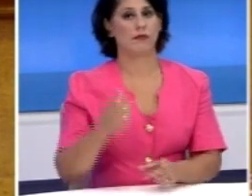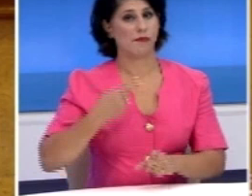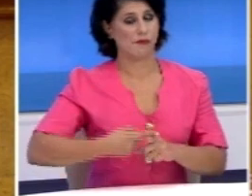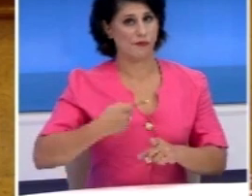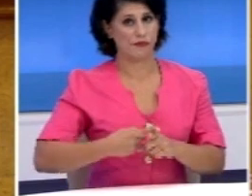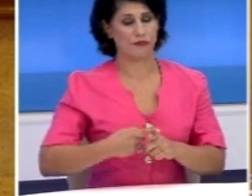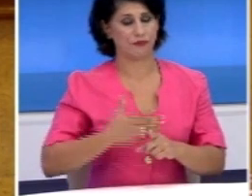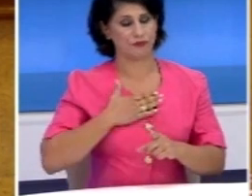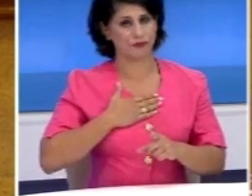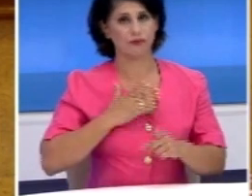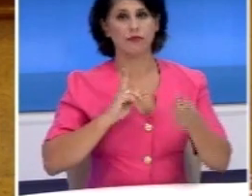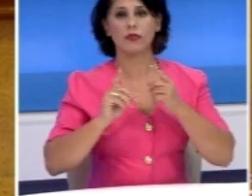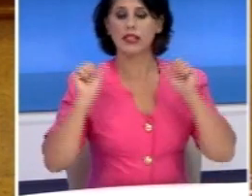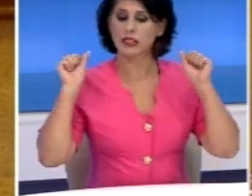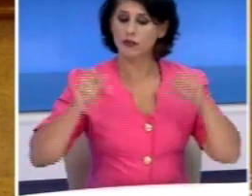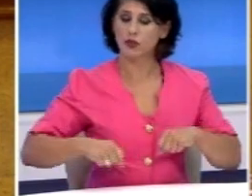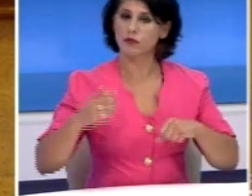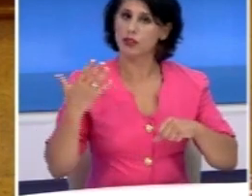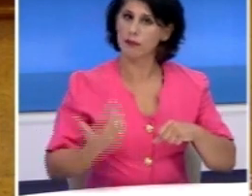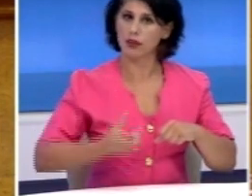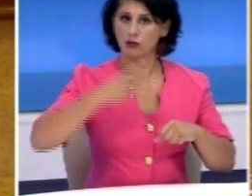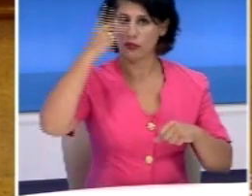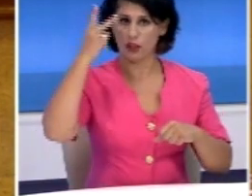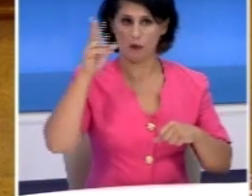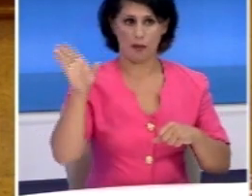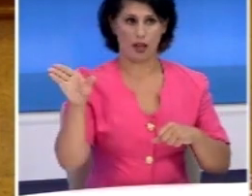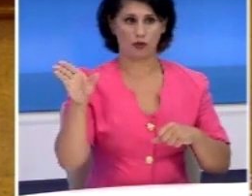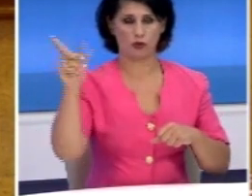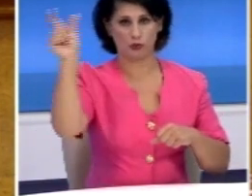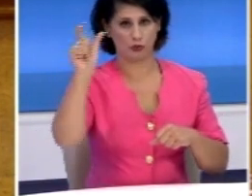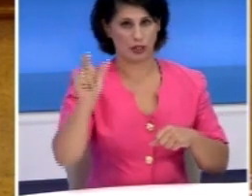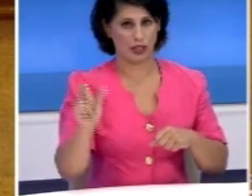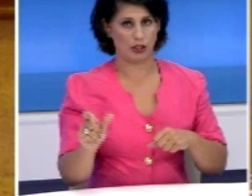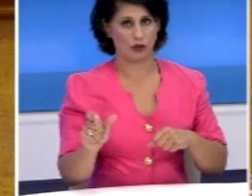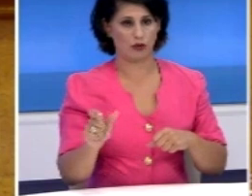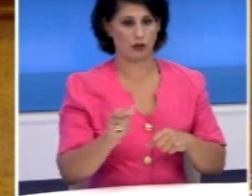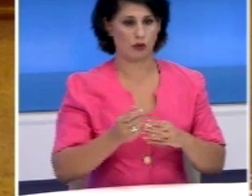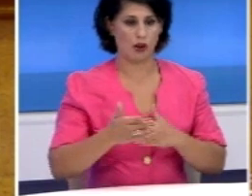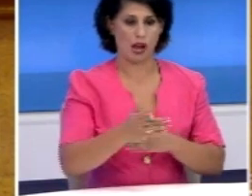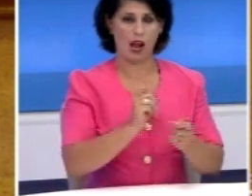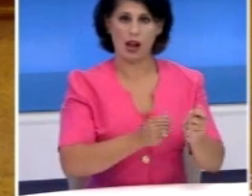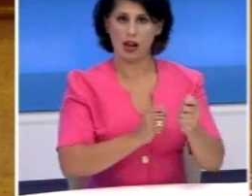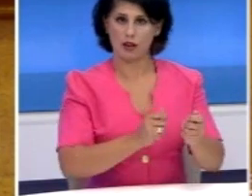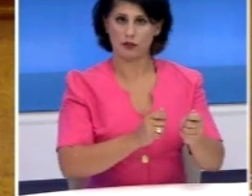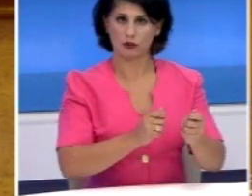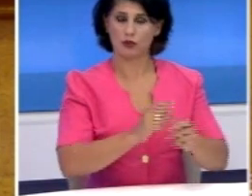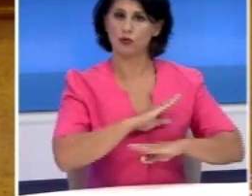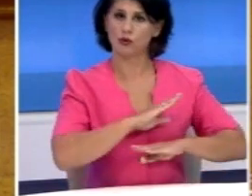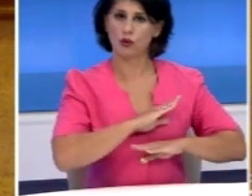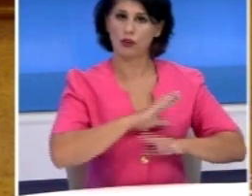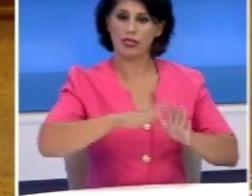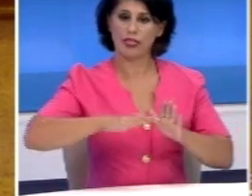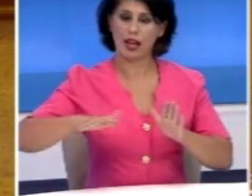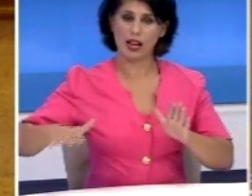πλευρά έχει συμφωνήσει στη διατήρηση των δικαιωμάτων του Ιταλικού αλλιευτικού στόλου στη θαλάσσια